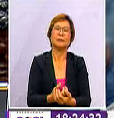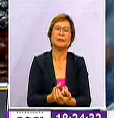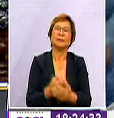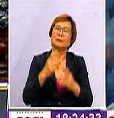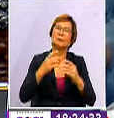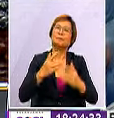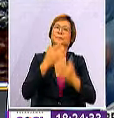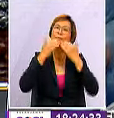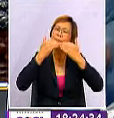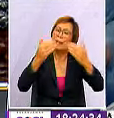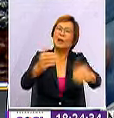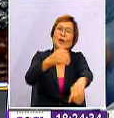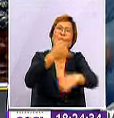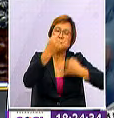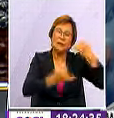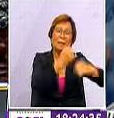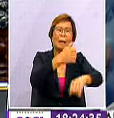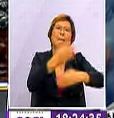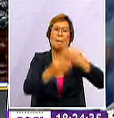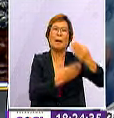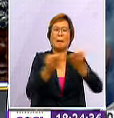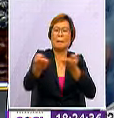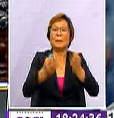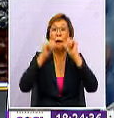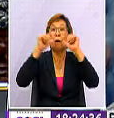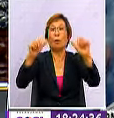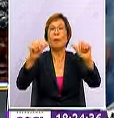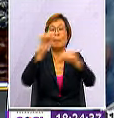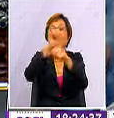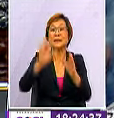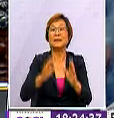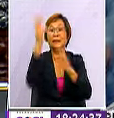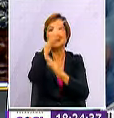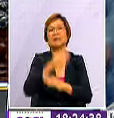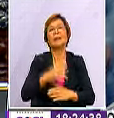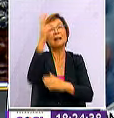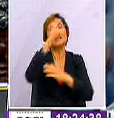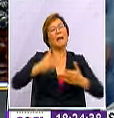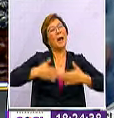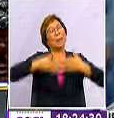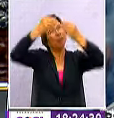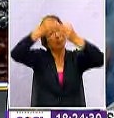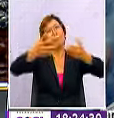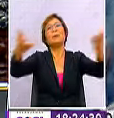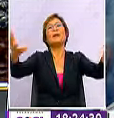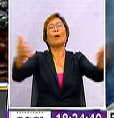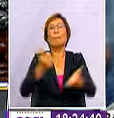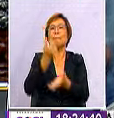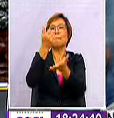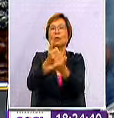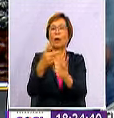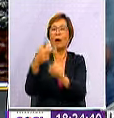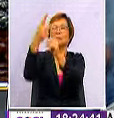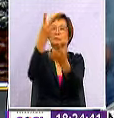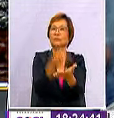Sebagai menghargai jasa dan bakti anggota perkhidmatan awam, sukacita kerajaan mengumumkan bantuan